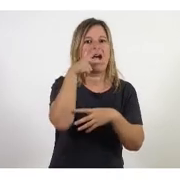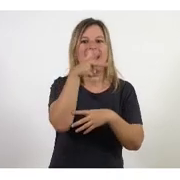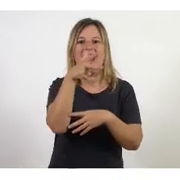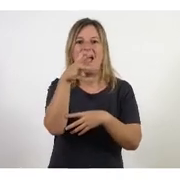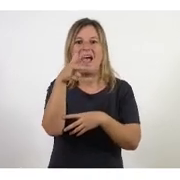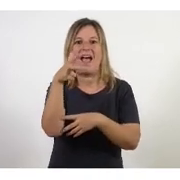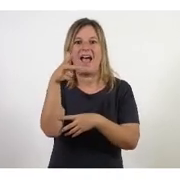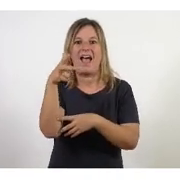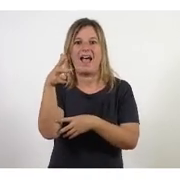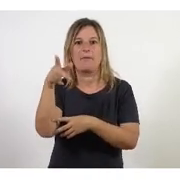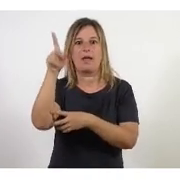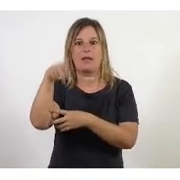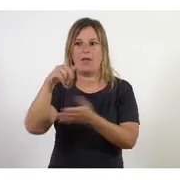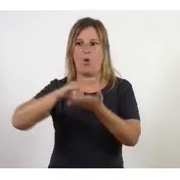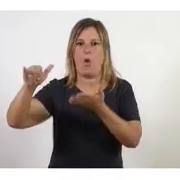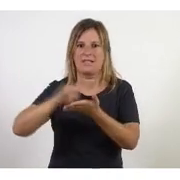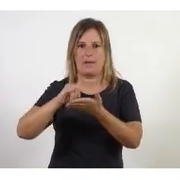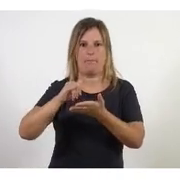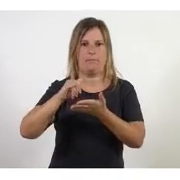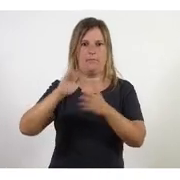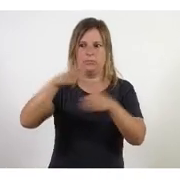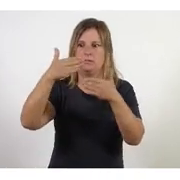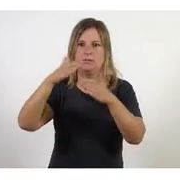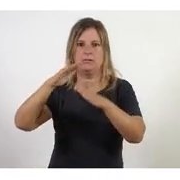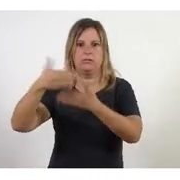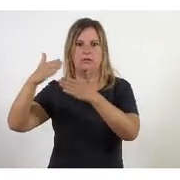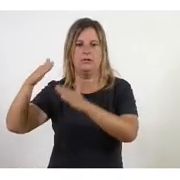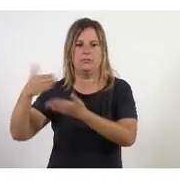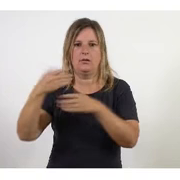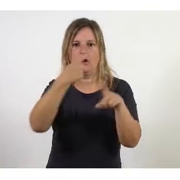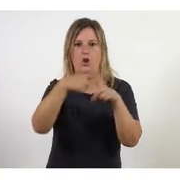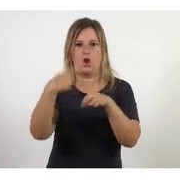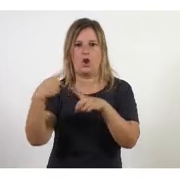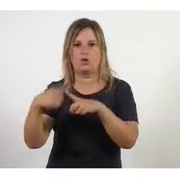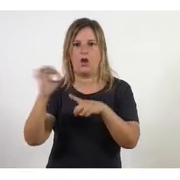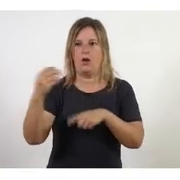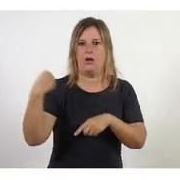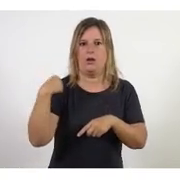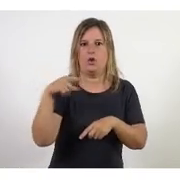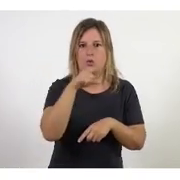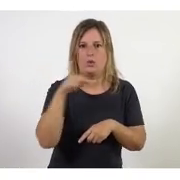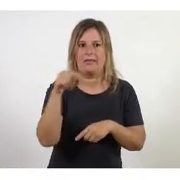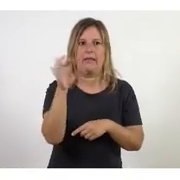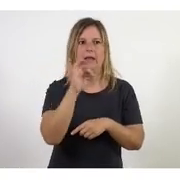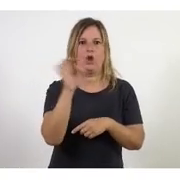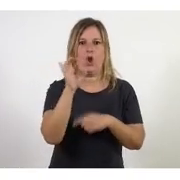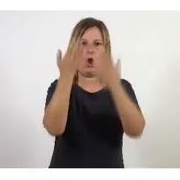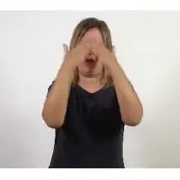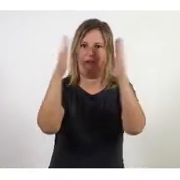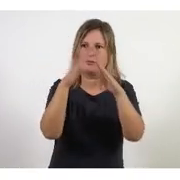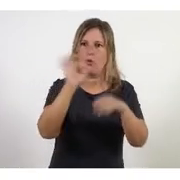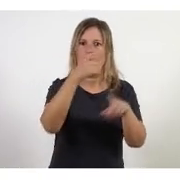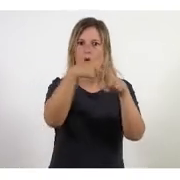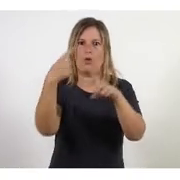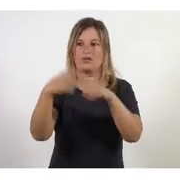telèfon també va rebent WhatsApps, va rebent doncs això, notificacions del Twitter, del Facebook, el que sigui,